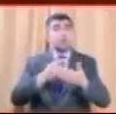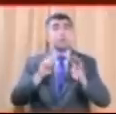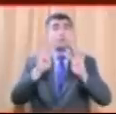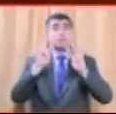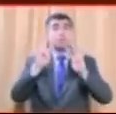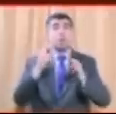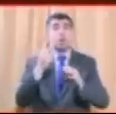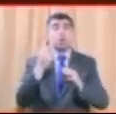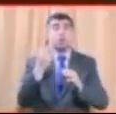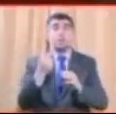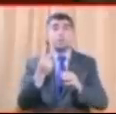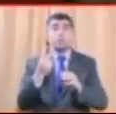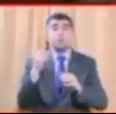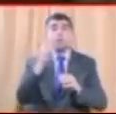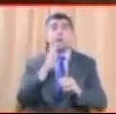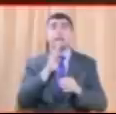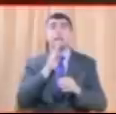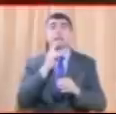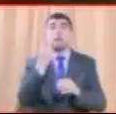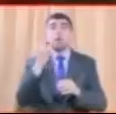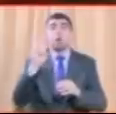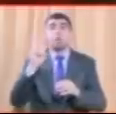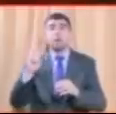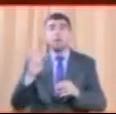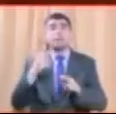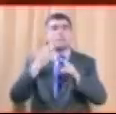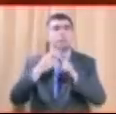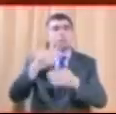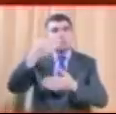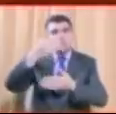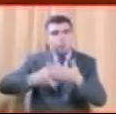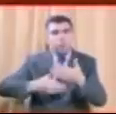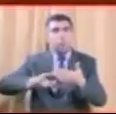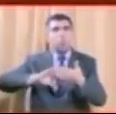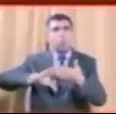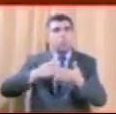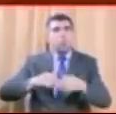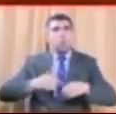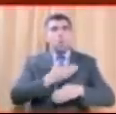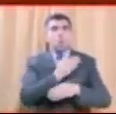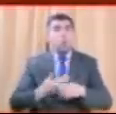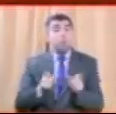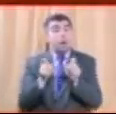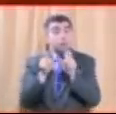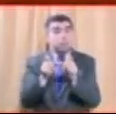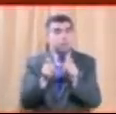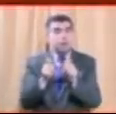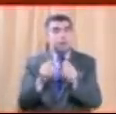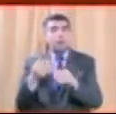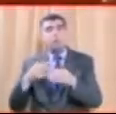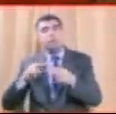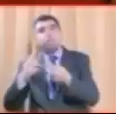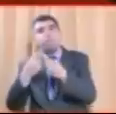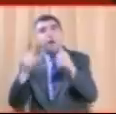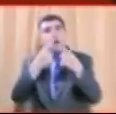28 ديسمبر 2014. راه فين اللائحة؟ أشنا هي المواد اللي كتدخل فيها الحكومة؟ من غير هاد الشيء الحكومة